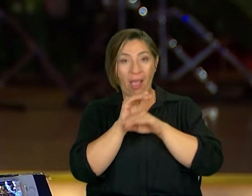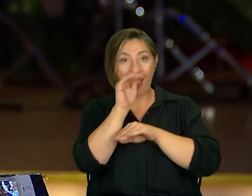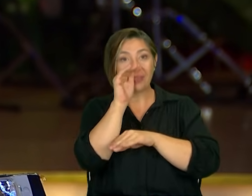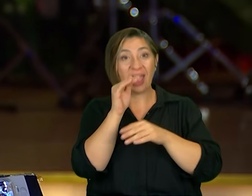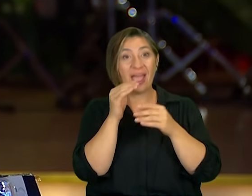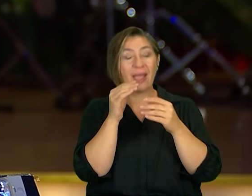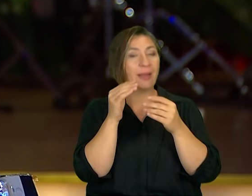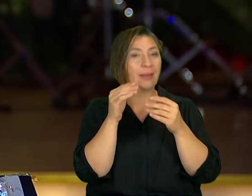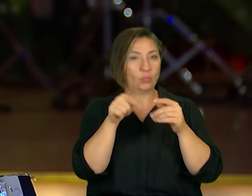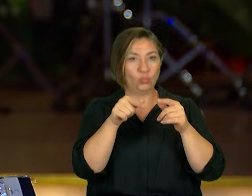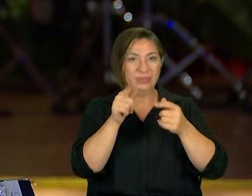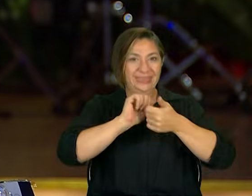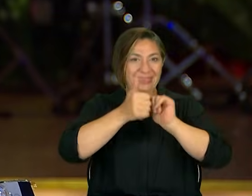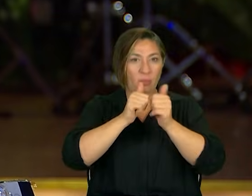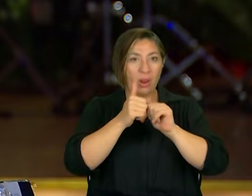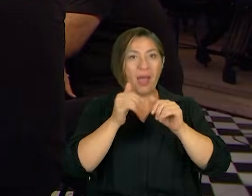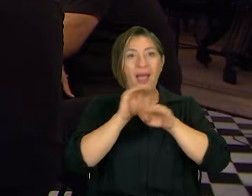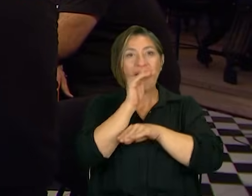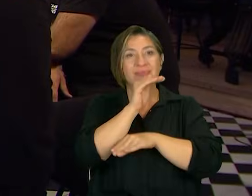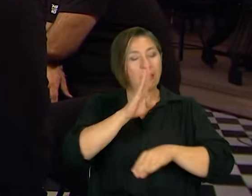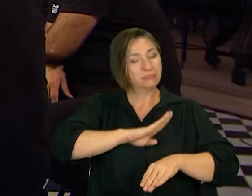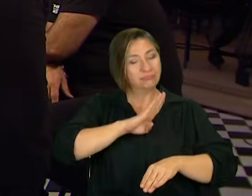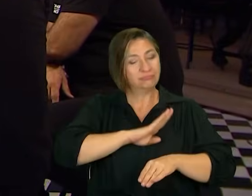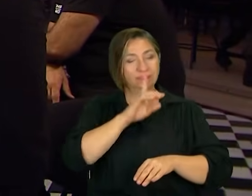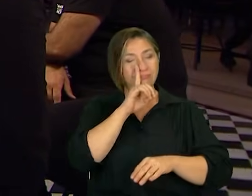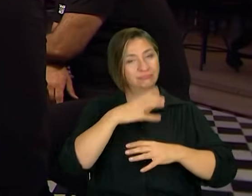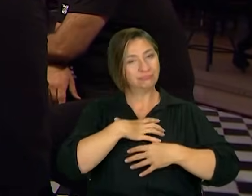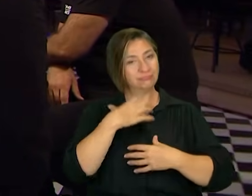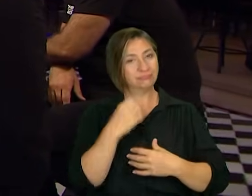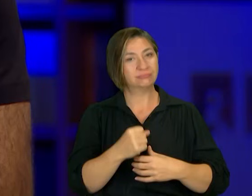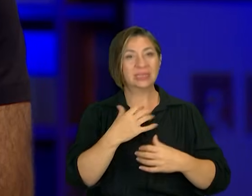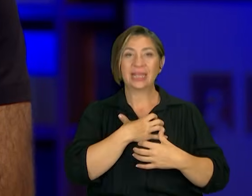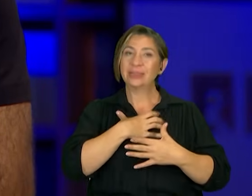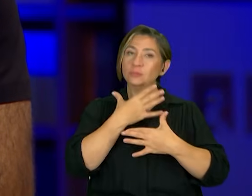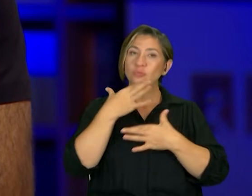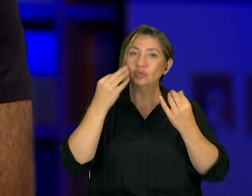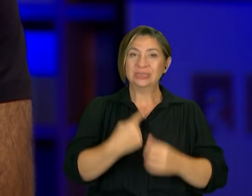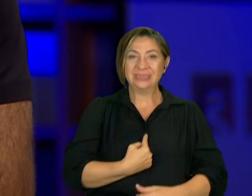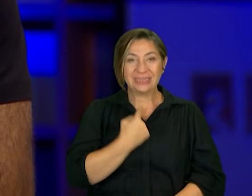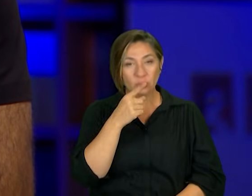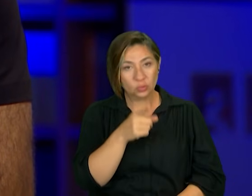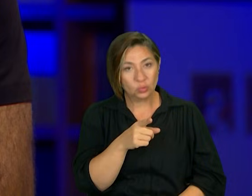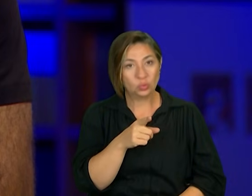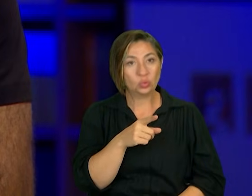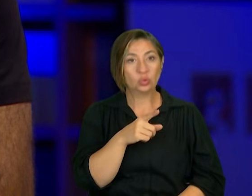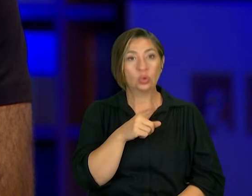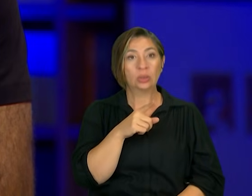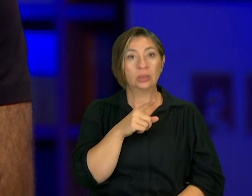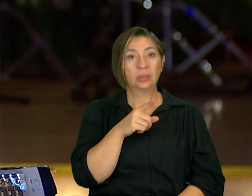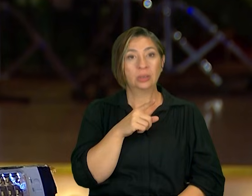hayata tahammül edebiliyorsunuz anladığım kadarıyla, ya da kendinizi mutlu hissediyorsunuz ve